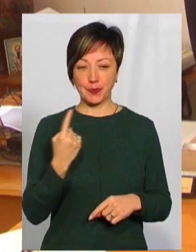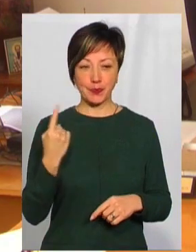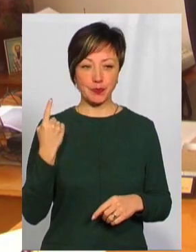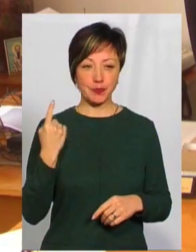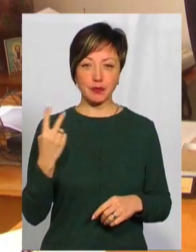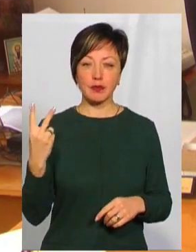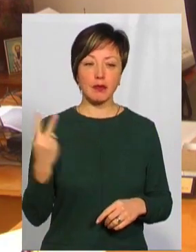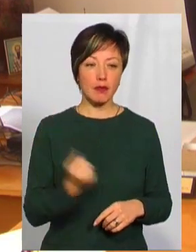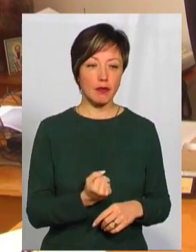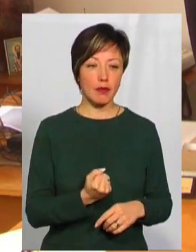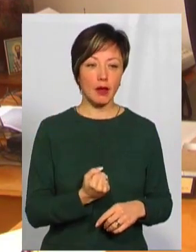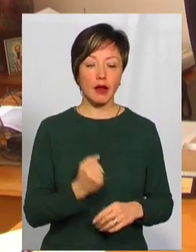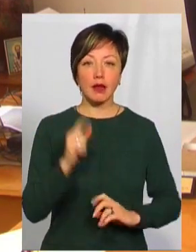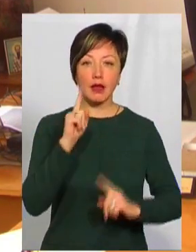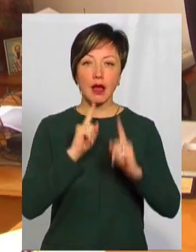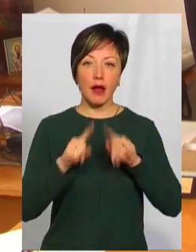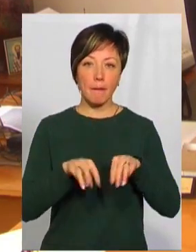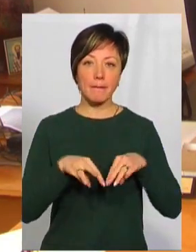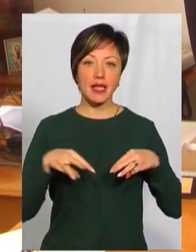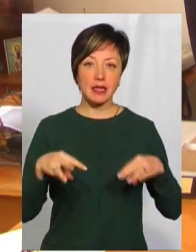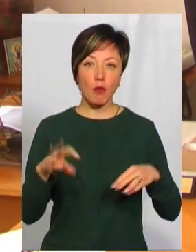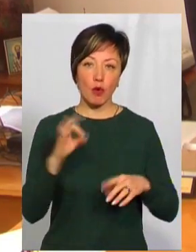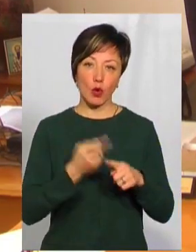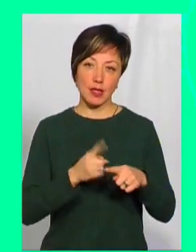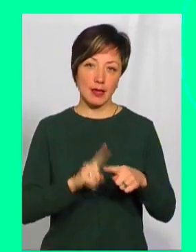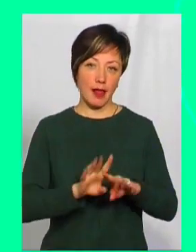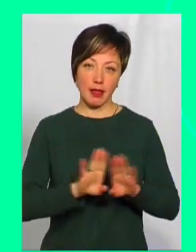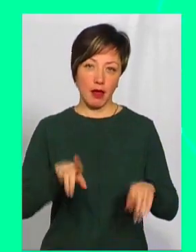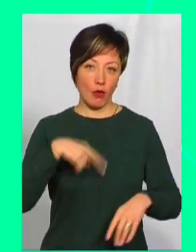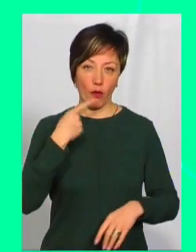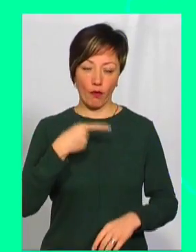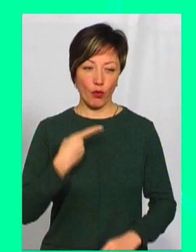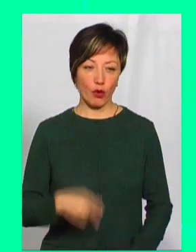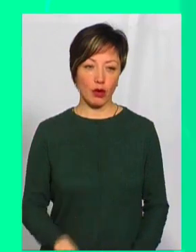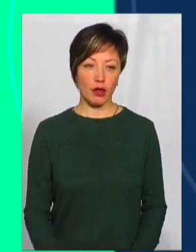десь 2 неділі назад на нараді в міністерстві, про це мови не йшло.